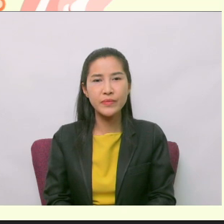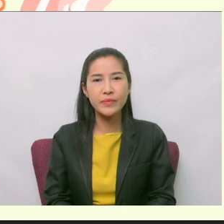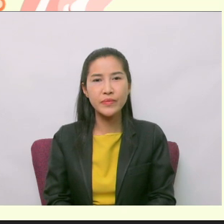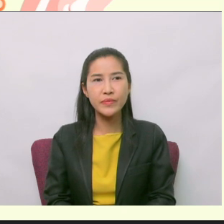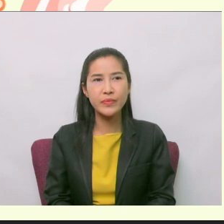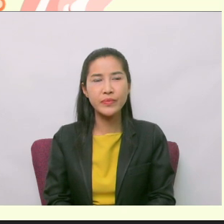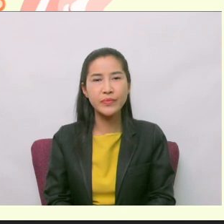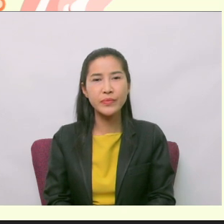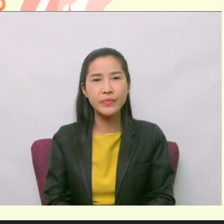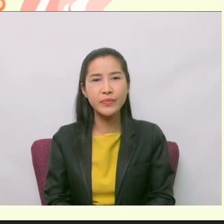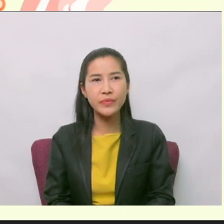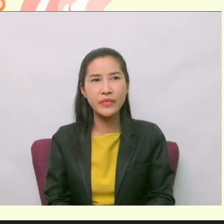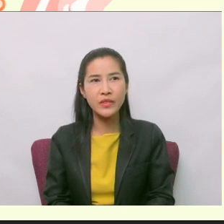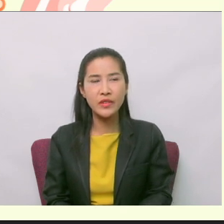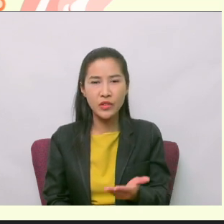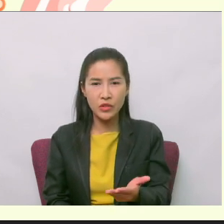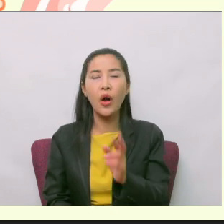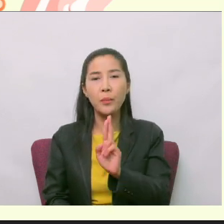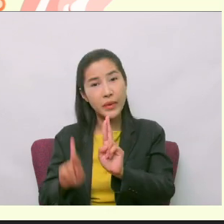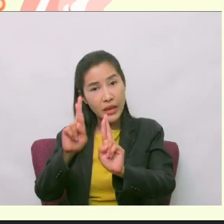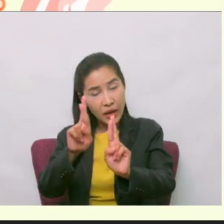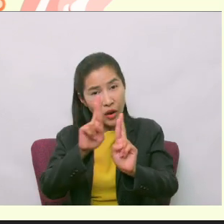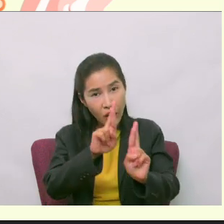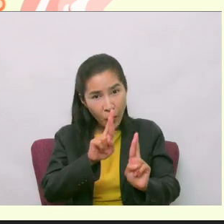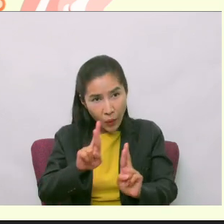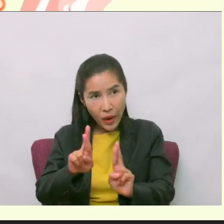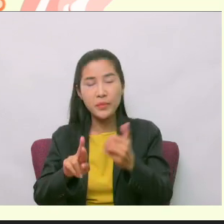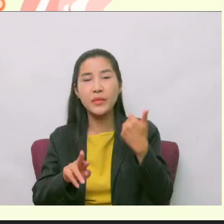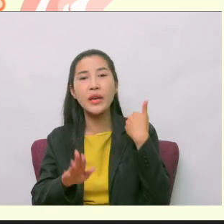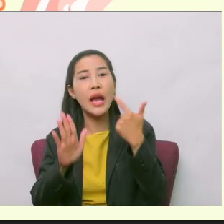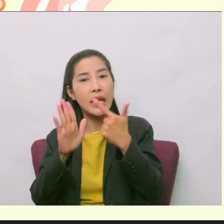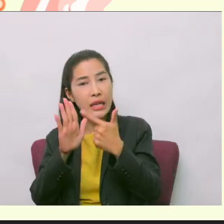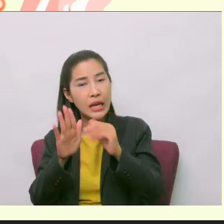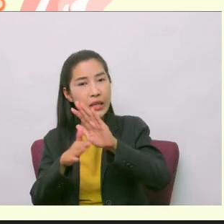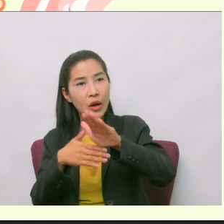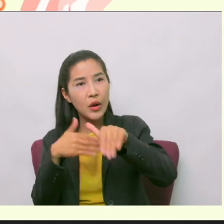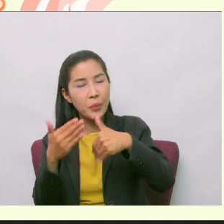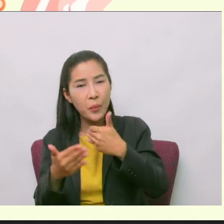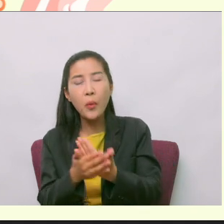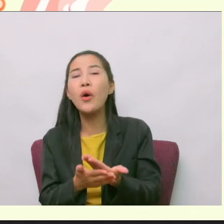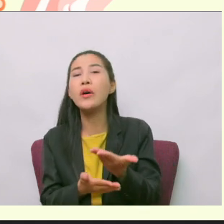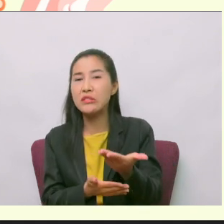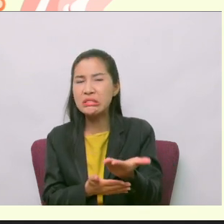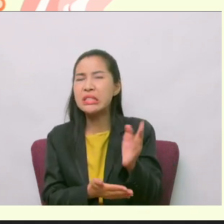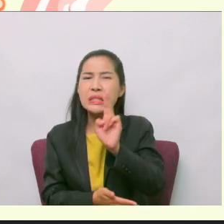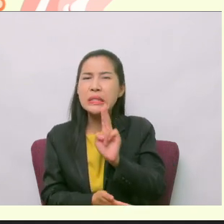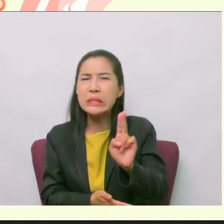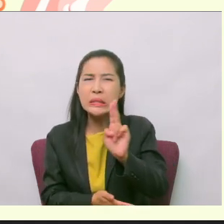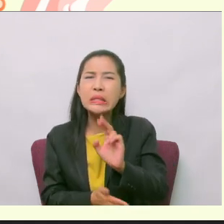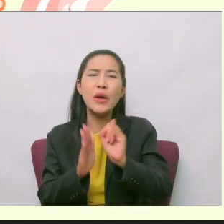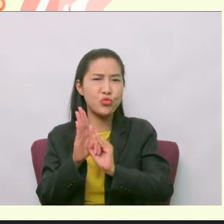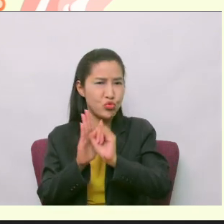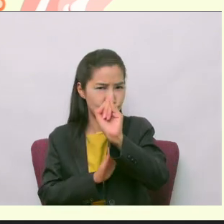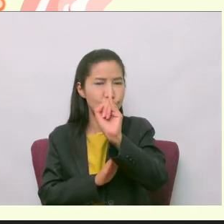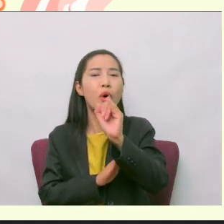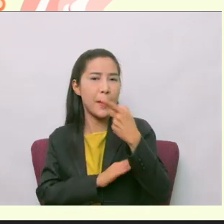รู้จักข้อควรระวังเนาะนะคะเพราะว่าตัวยาทุกตัวถ้าเกิดว่าเราใช้นะคะได้ถูกต้องก็จะเกิดประโย